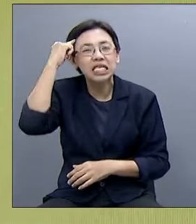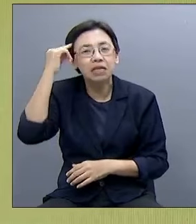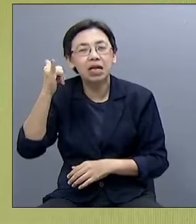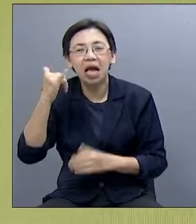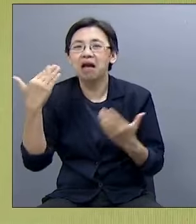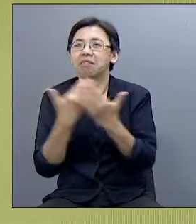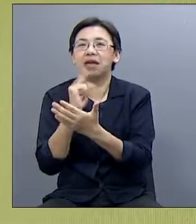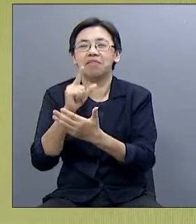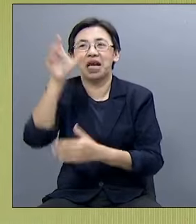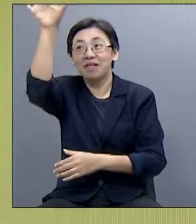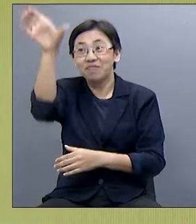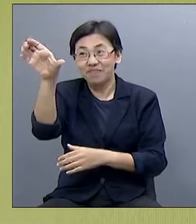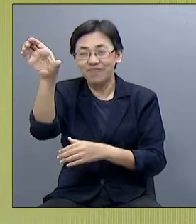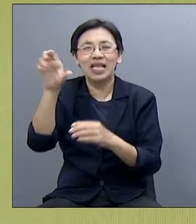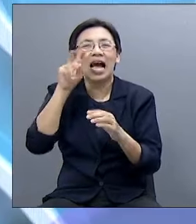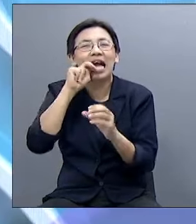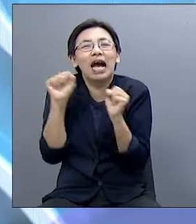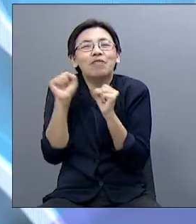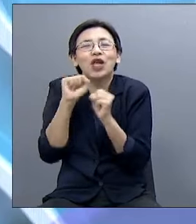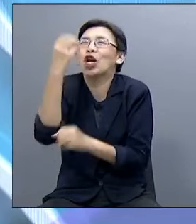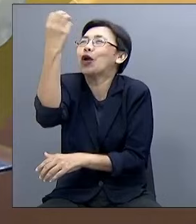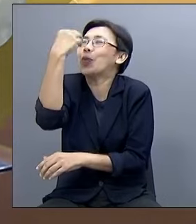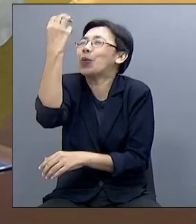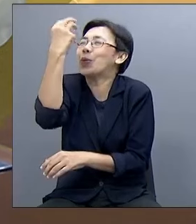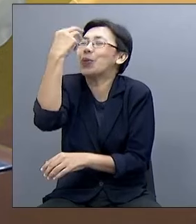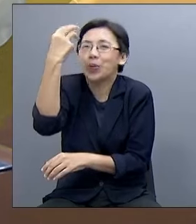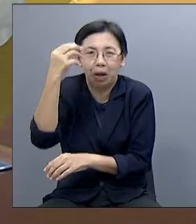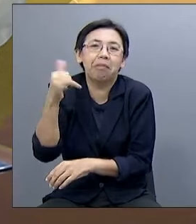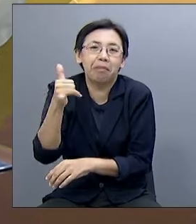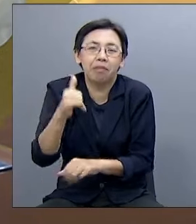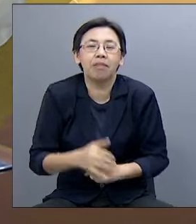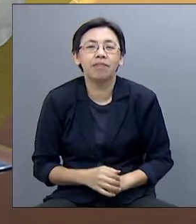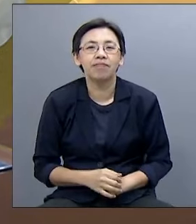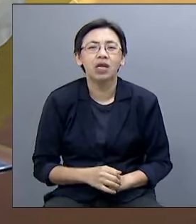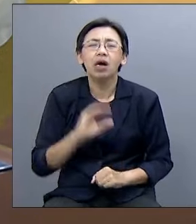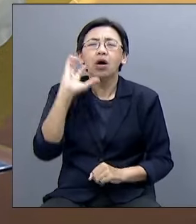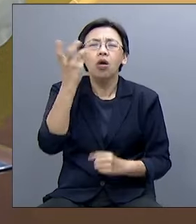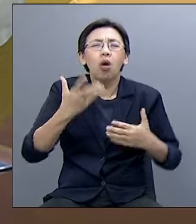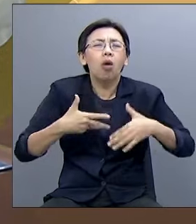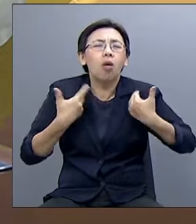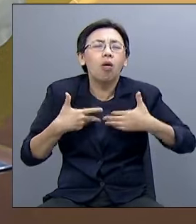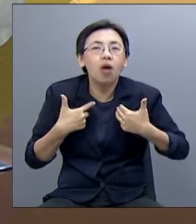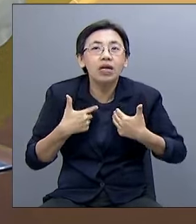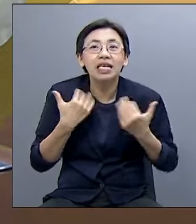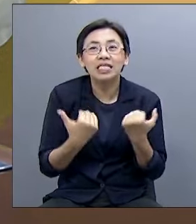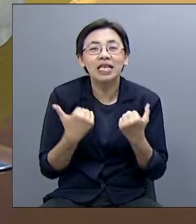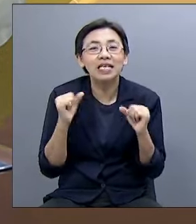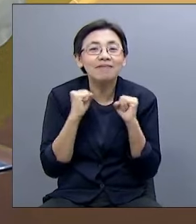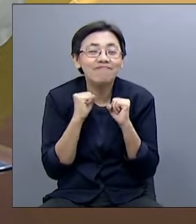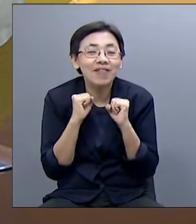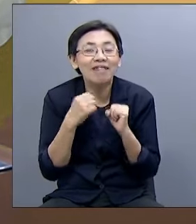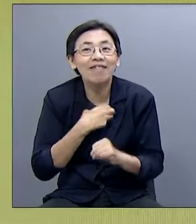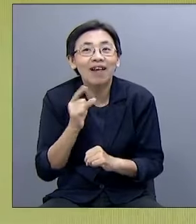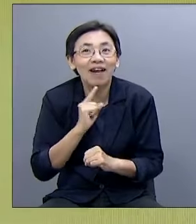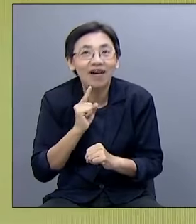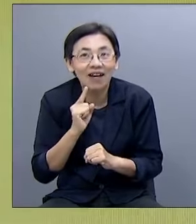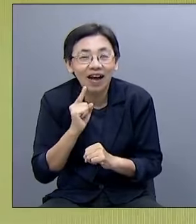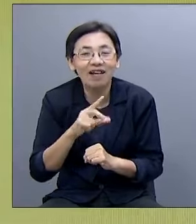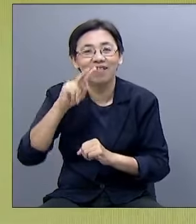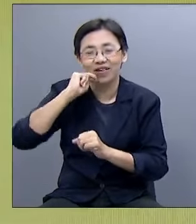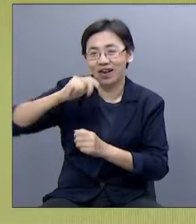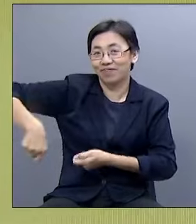ร้อนมากขึ้น ค่ะ นั่ นน่ะสินะคะเอาคุณผู้ชมแต่ถ้าเกิดอยากเย็นๆก่อนเลยหวนไปดูเทศกาลสงก